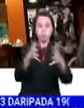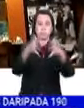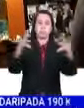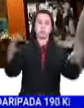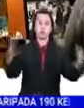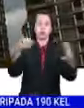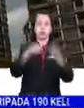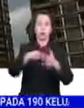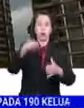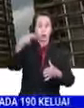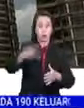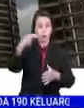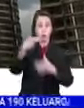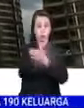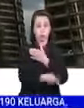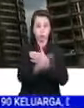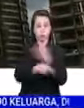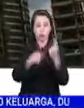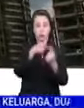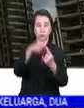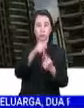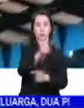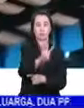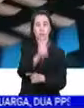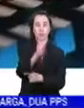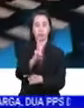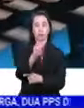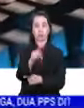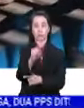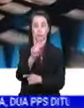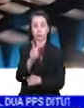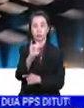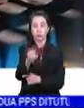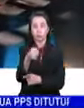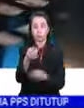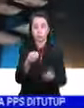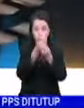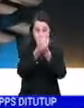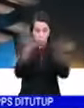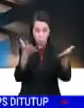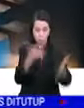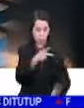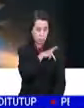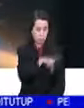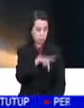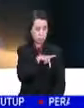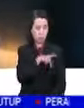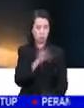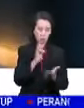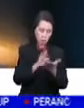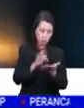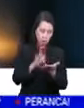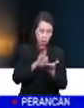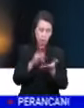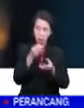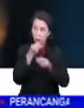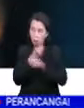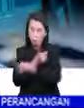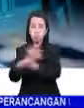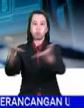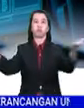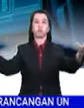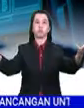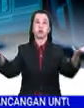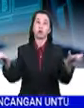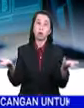terbesar dalam sejarah negara apabila 46.2 juta maklumat peribadi pengguna telefon bimbit dibocorkan. Dan